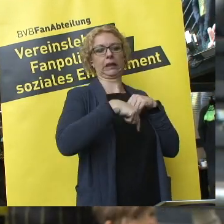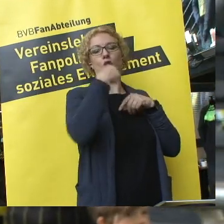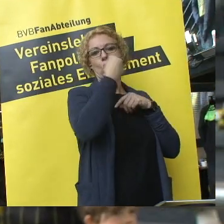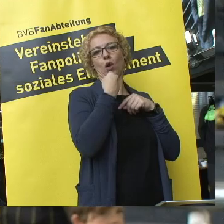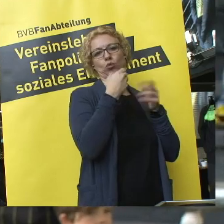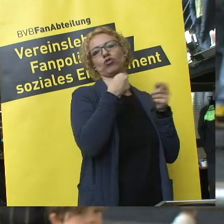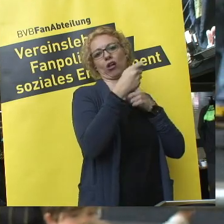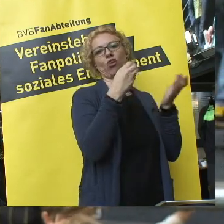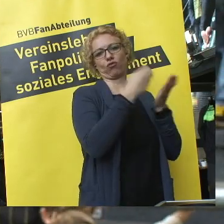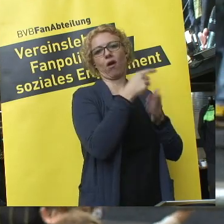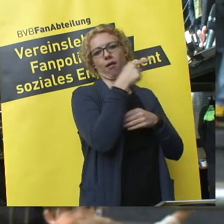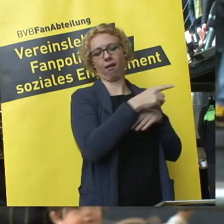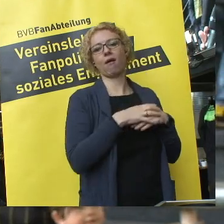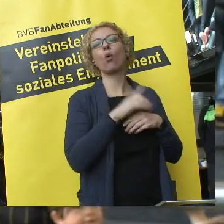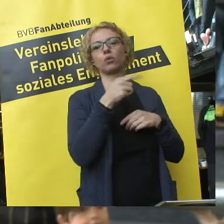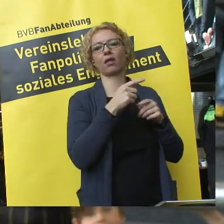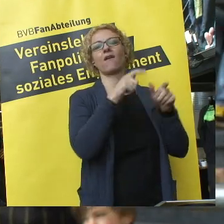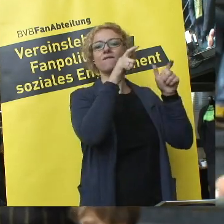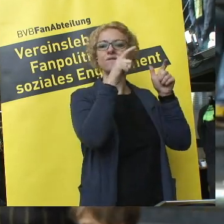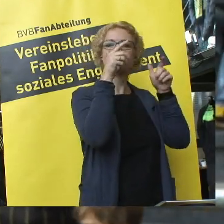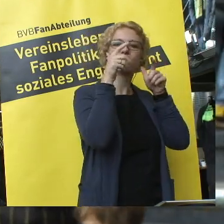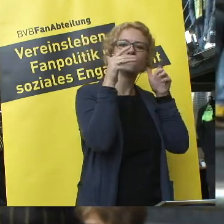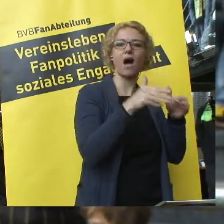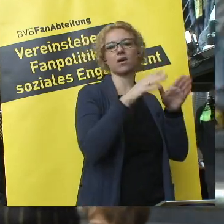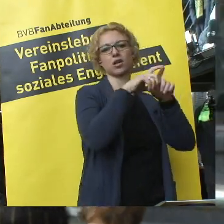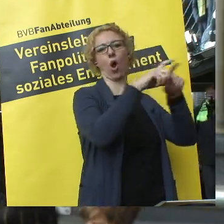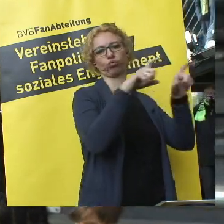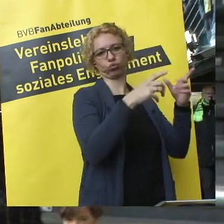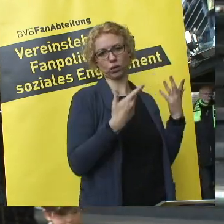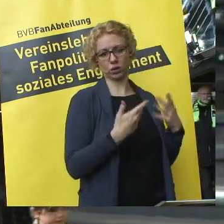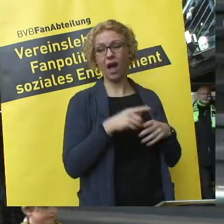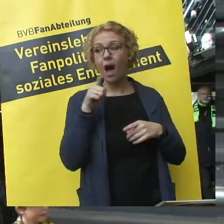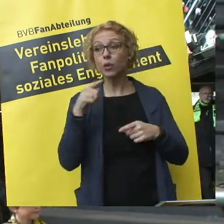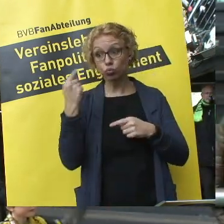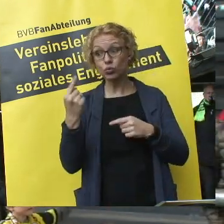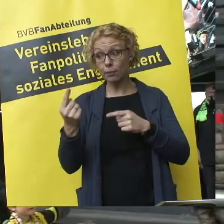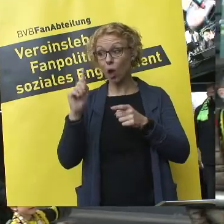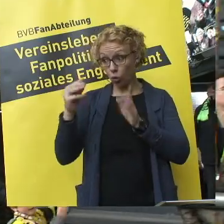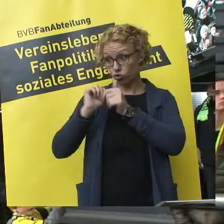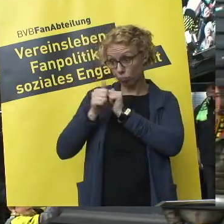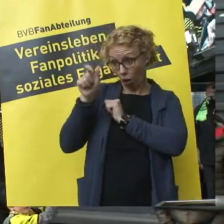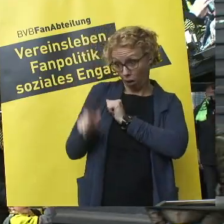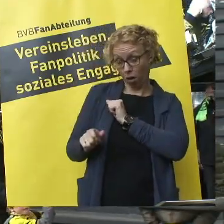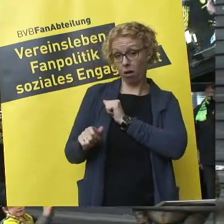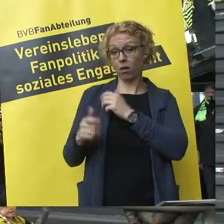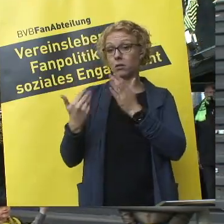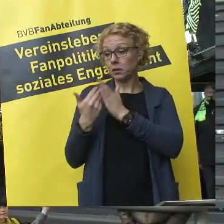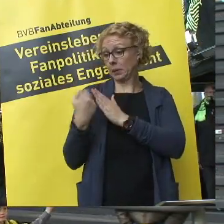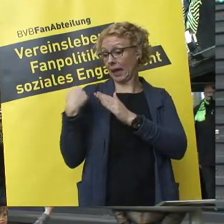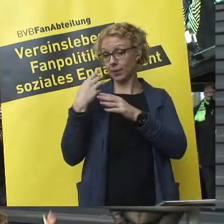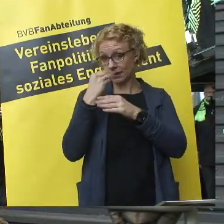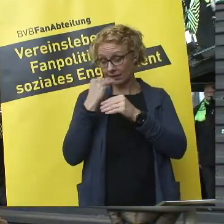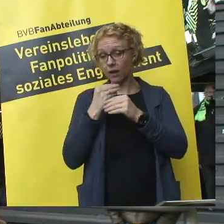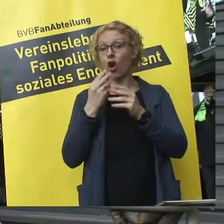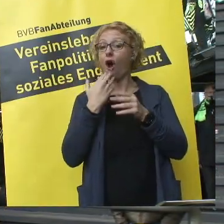der Geschäftsstelle und zum Fachausschuss dann. Gleichzeitig bist du aber noch Sportlerin, deswegen habe ich auch gerade schon gesagt, hoffen wir natürlich,